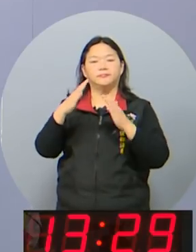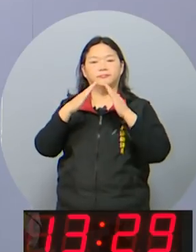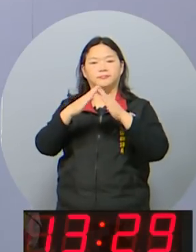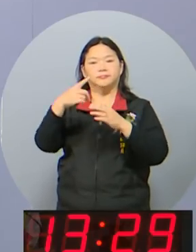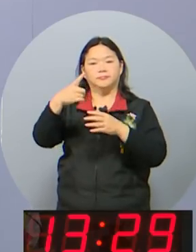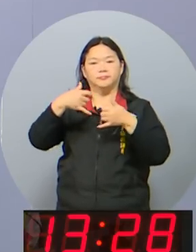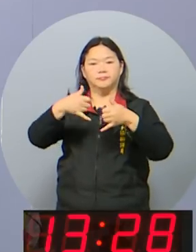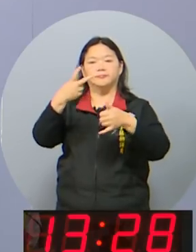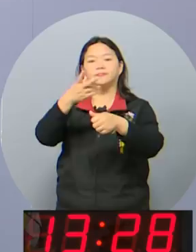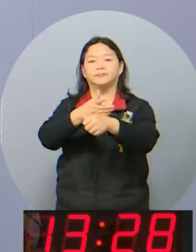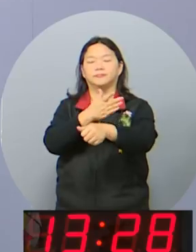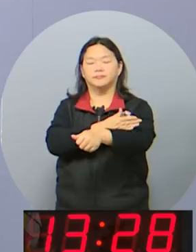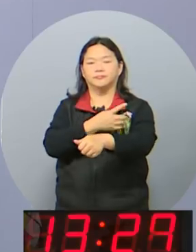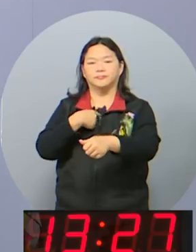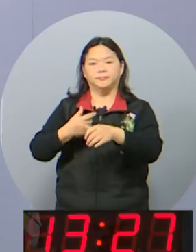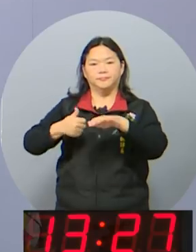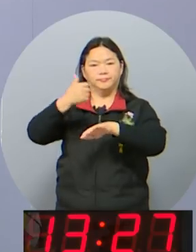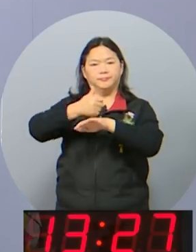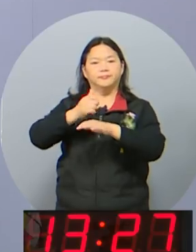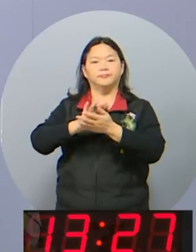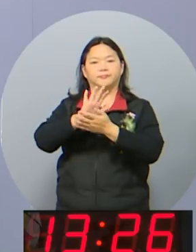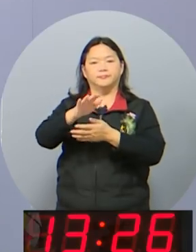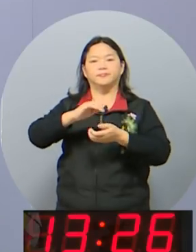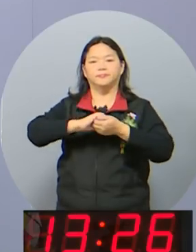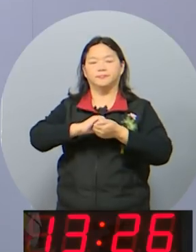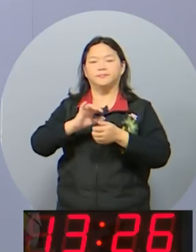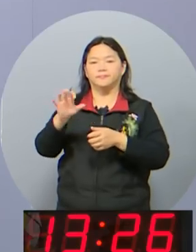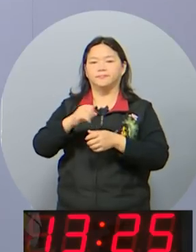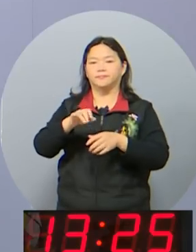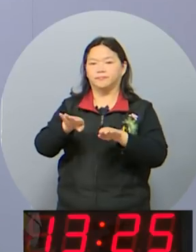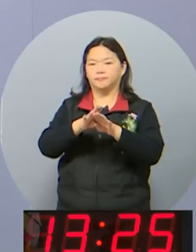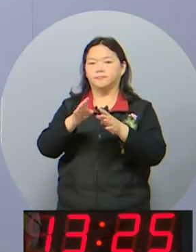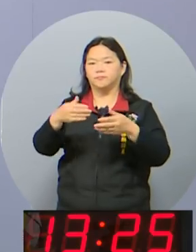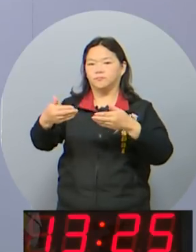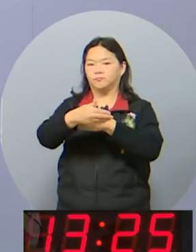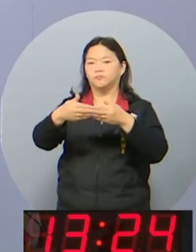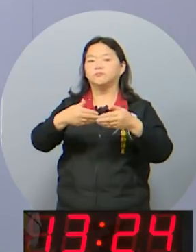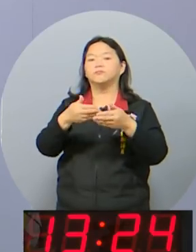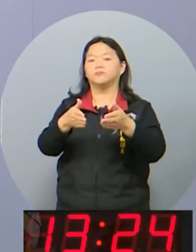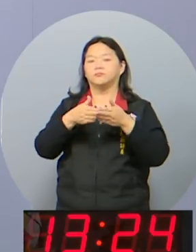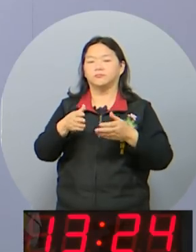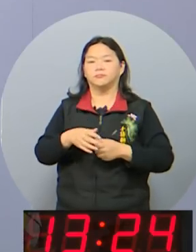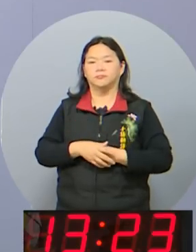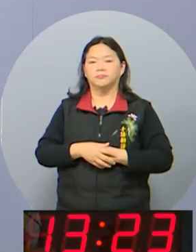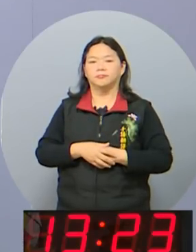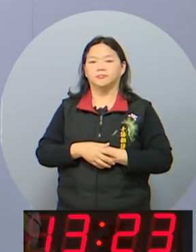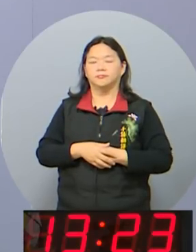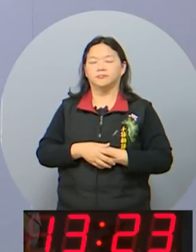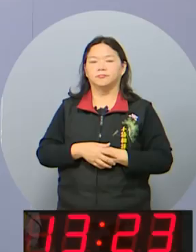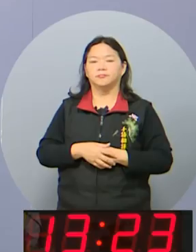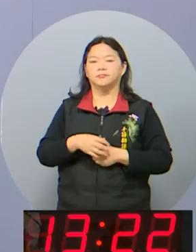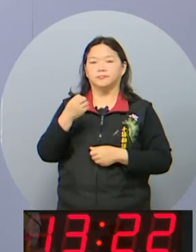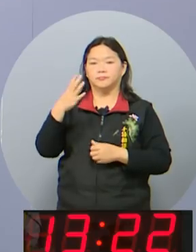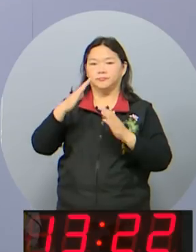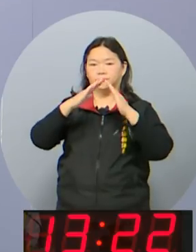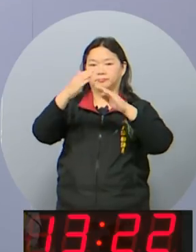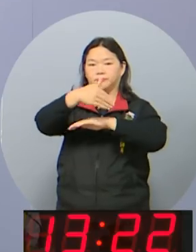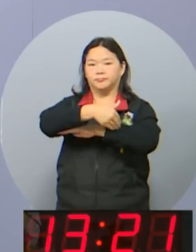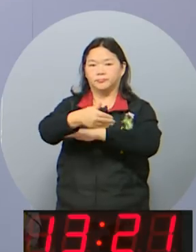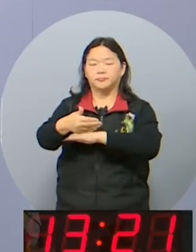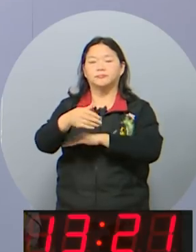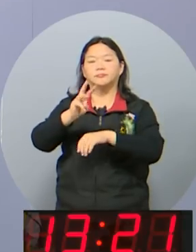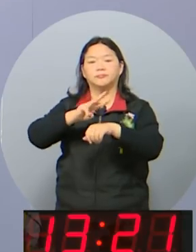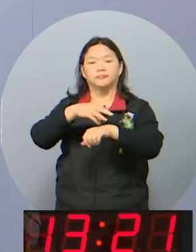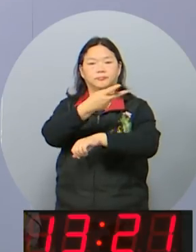段，那我上任之后一定第一个争取开通。那新市镇淡